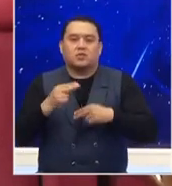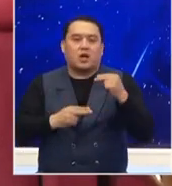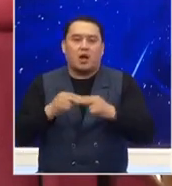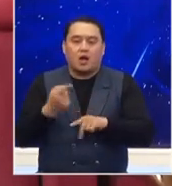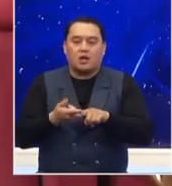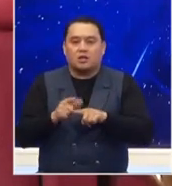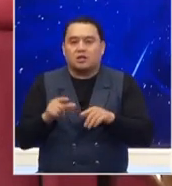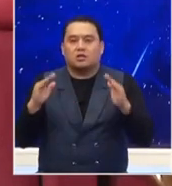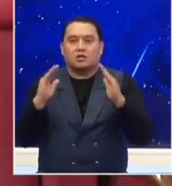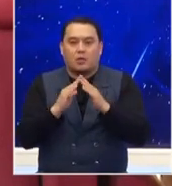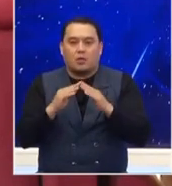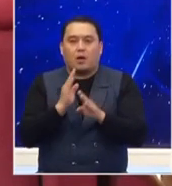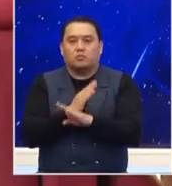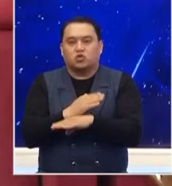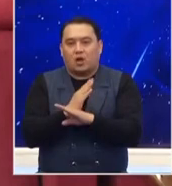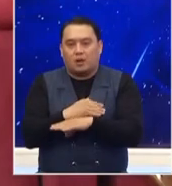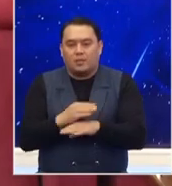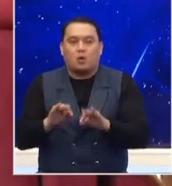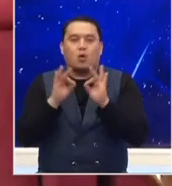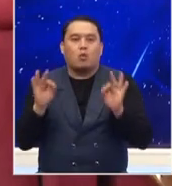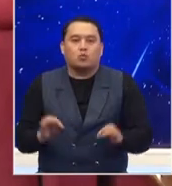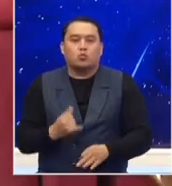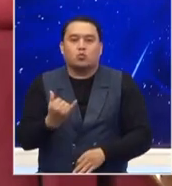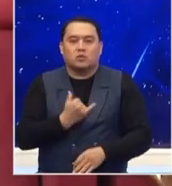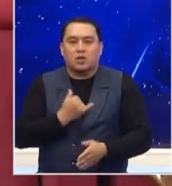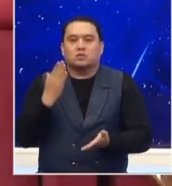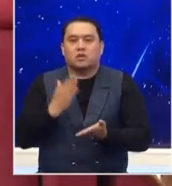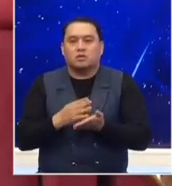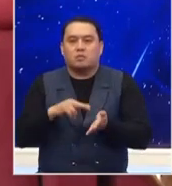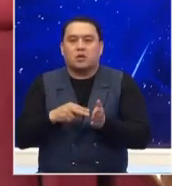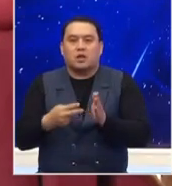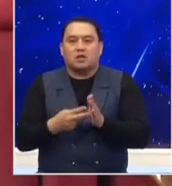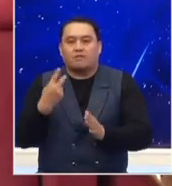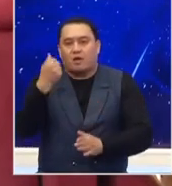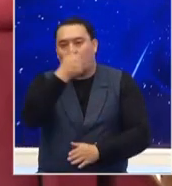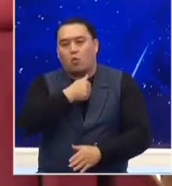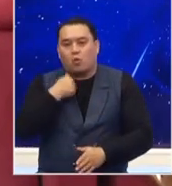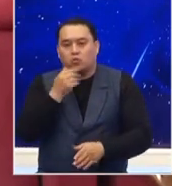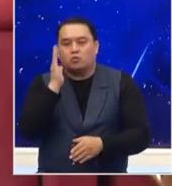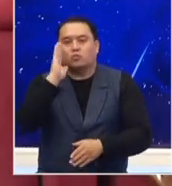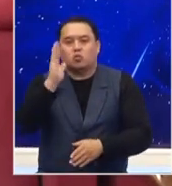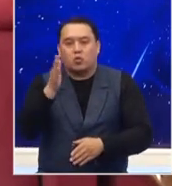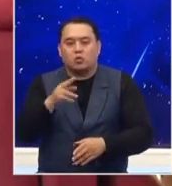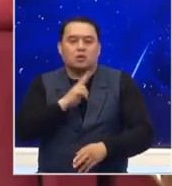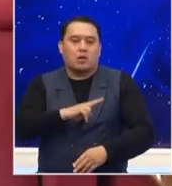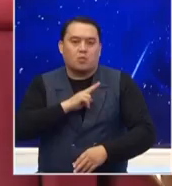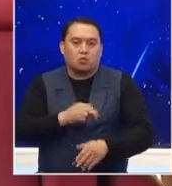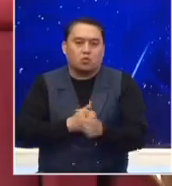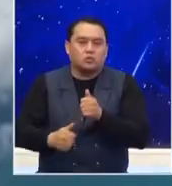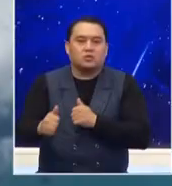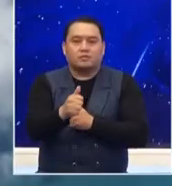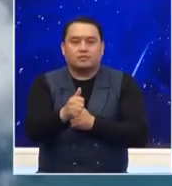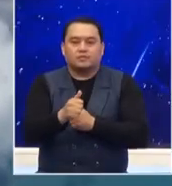строительству этих домов в Капшагае. Таким образом, у нас уже есть план действий за 2 года вперед, и мы планируем работать на